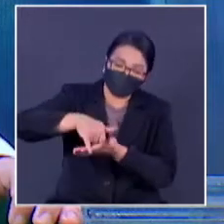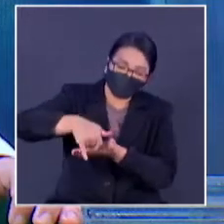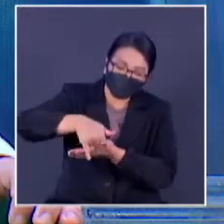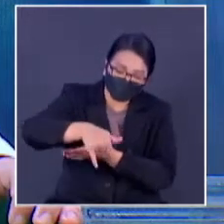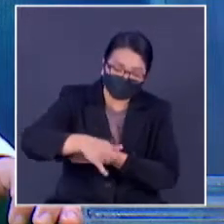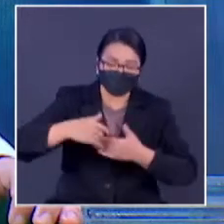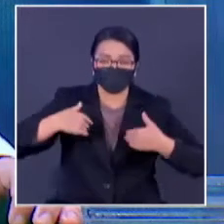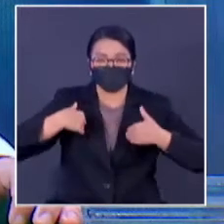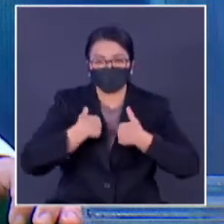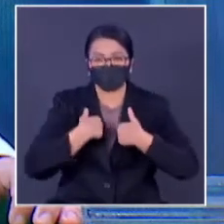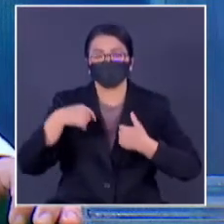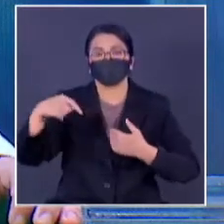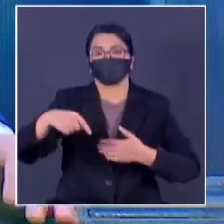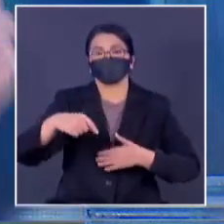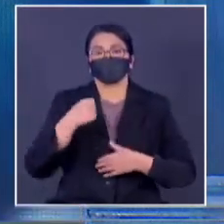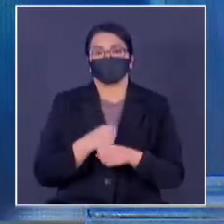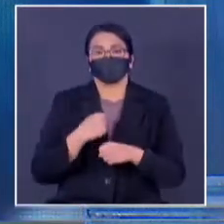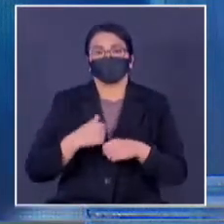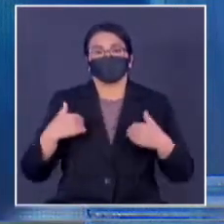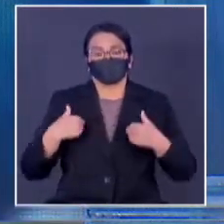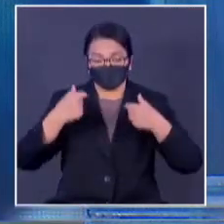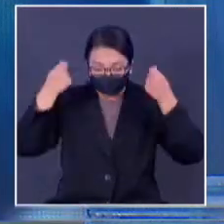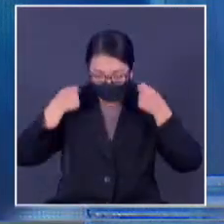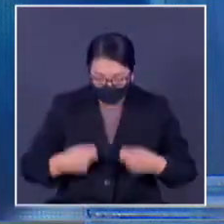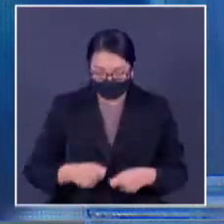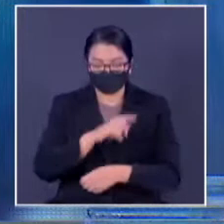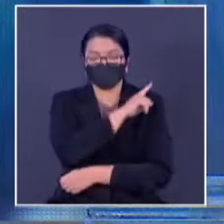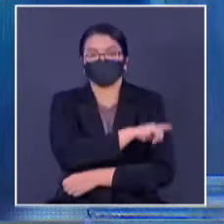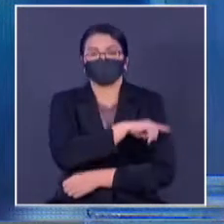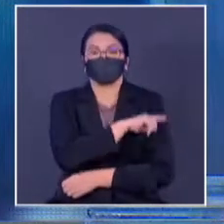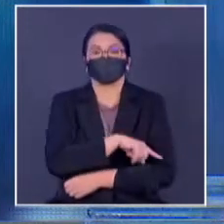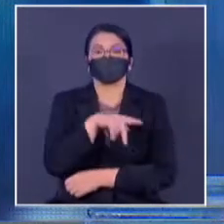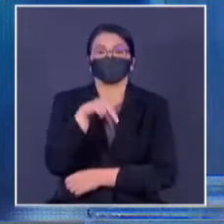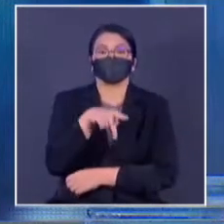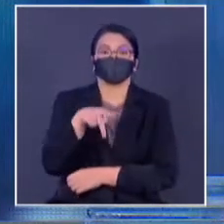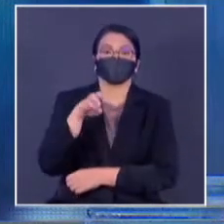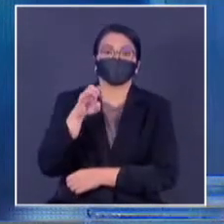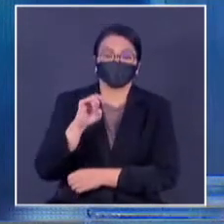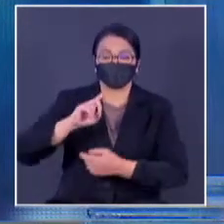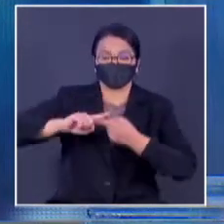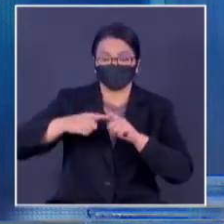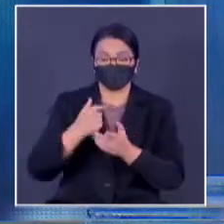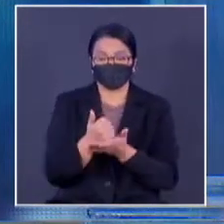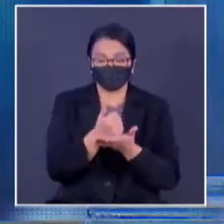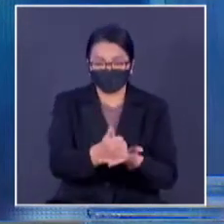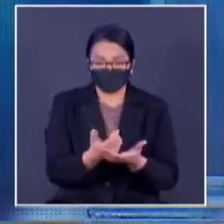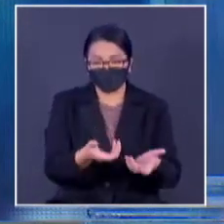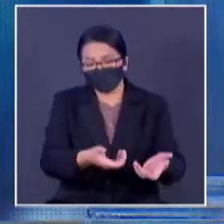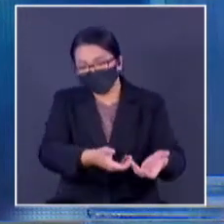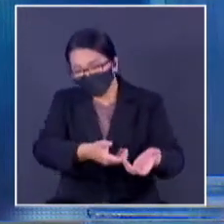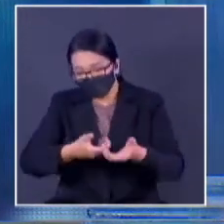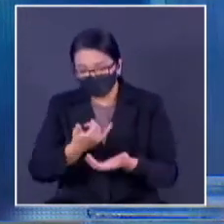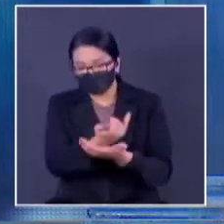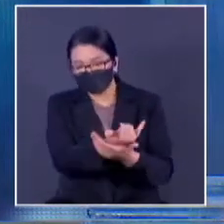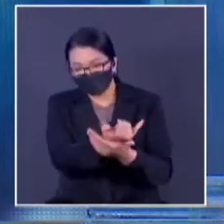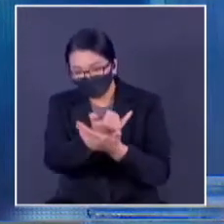ผู้ป่วยที่ติดโควิดเนี่ยแหละครับในชุด PPE พยาบาลเจ้าหน้าที่ต่างๆที่เป็นเพื่อนร่วมงานกันก็พยายามที่จะช่วยเหลือปฐมพยาบ